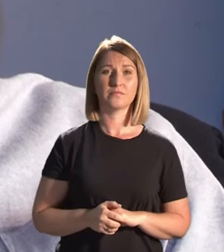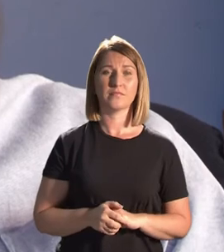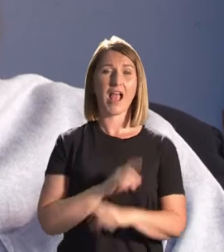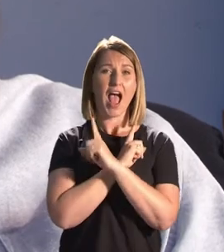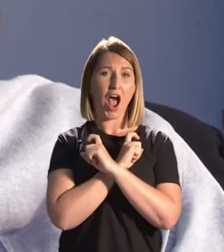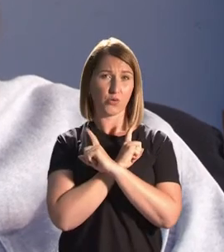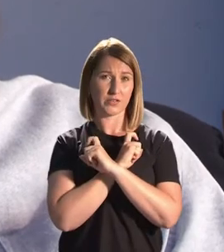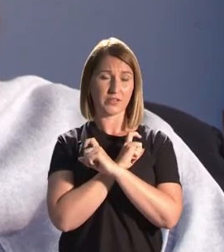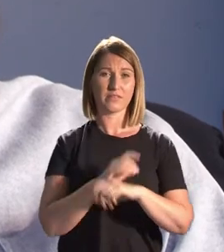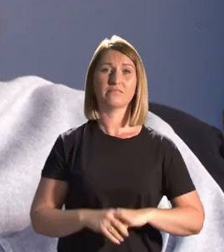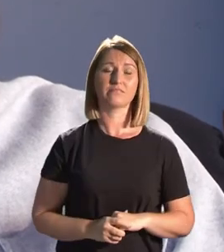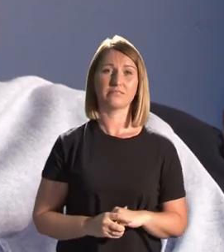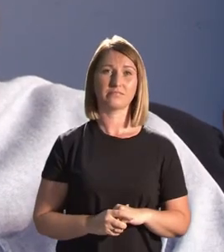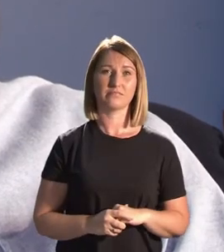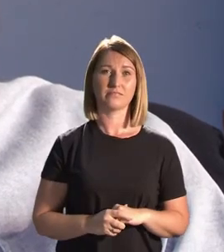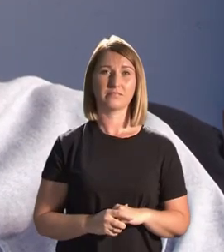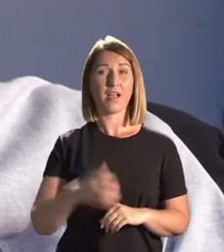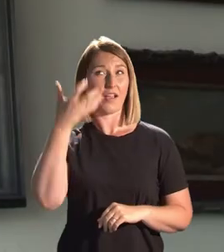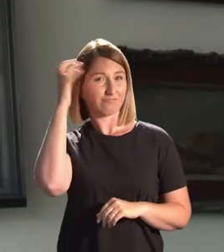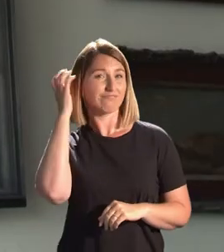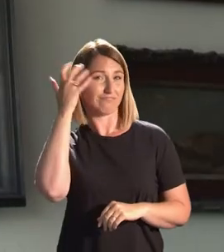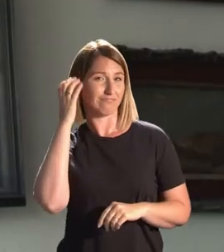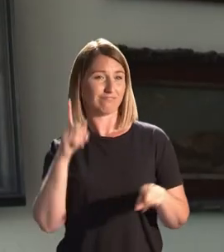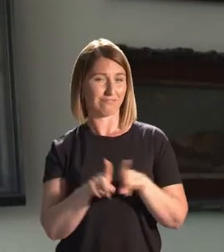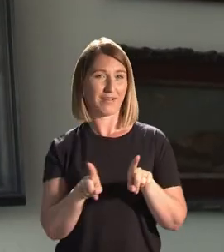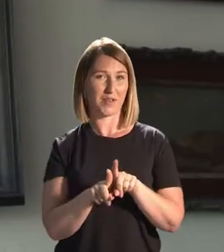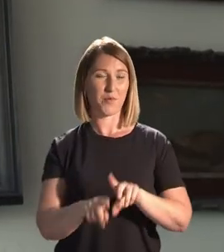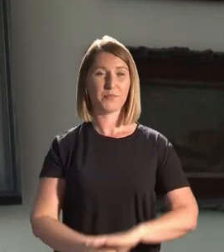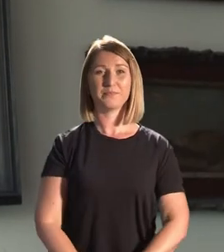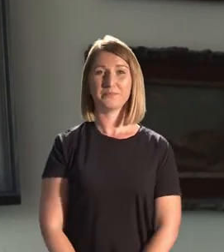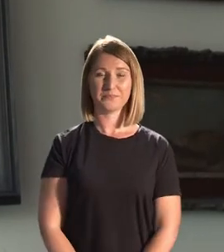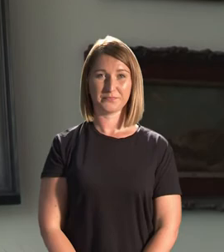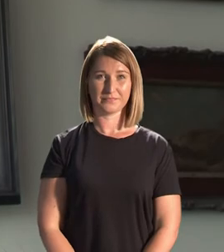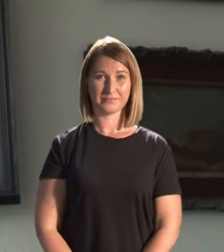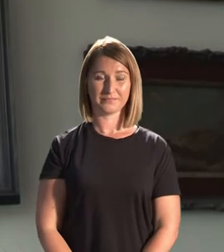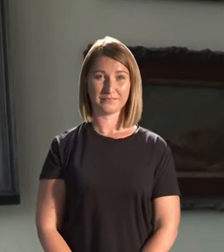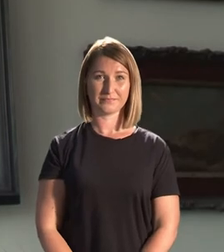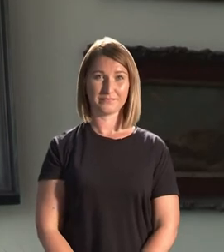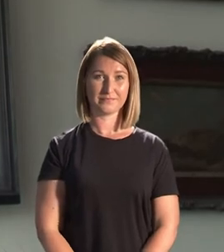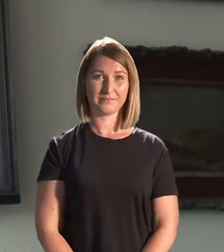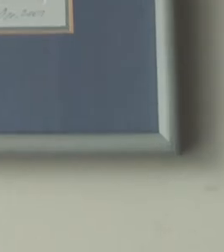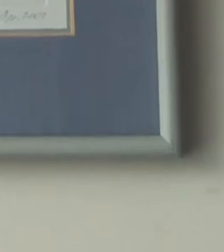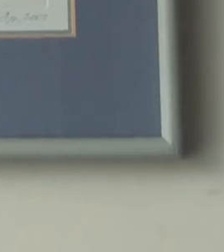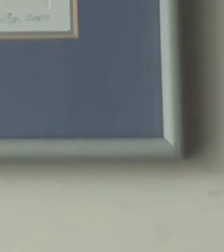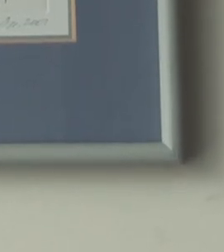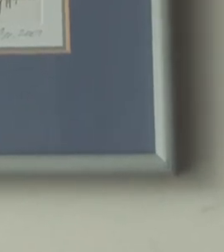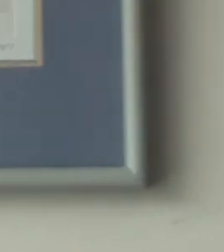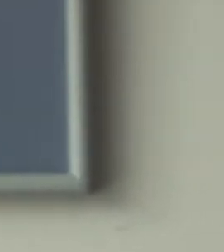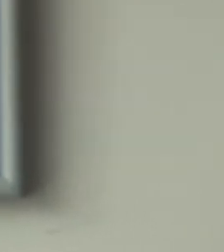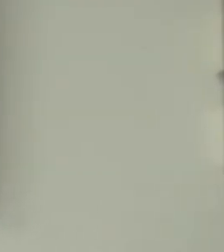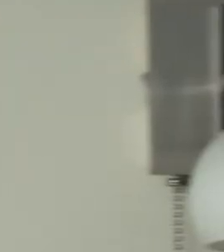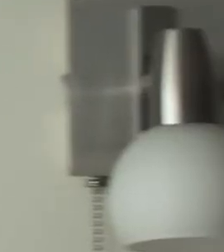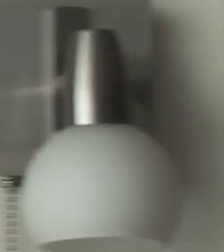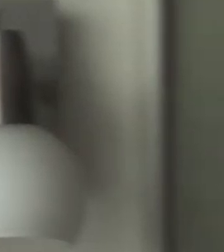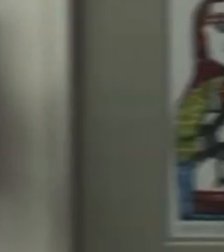Włochy, Austria, także... No i w Czechach. Analizując prace, które powstały na przestrzeni lat, mam wrażenie, że przeglądam swego